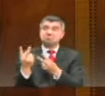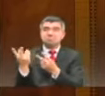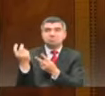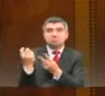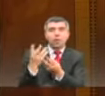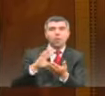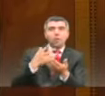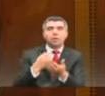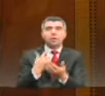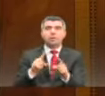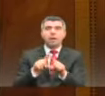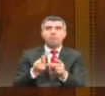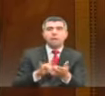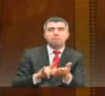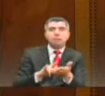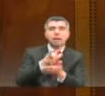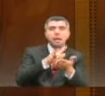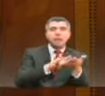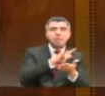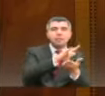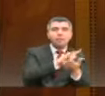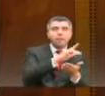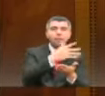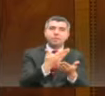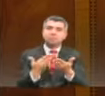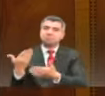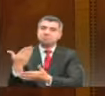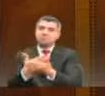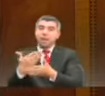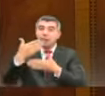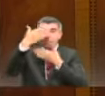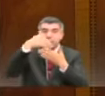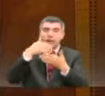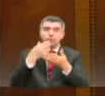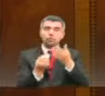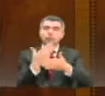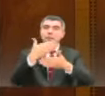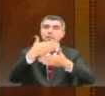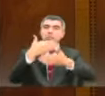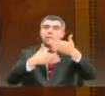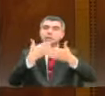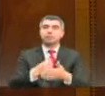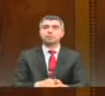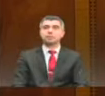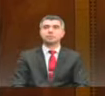الربط الجوي بين الوجهات السياحية الأساسية بالمغرب والأسواق المصدرة